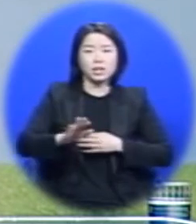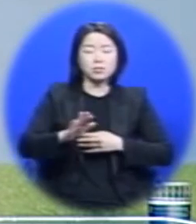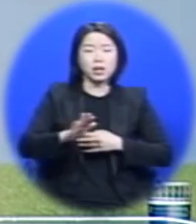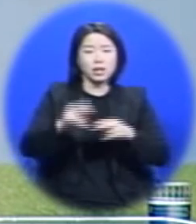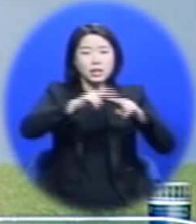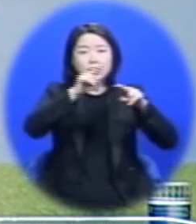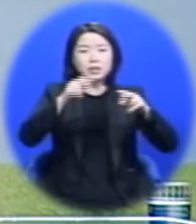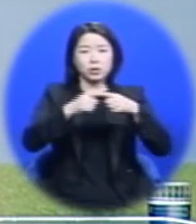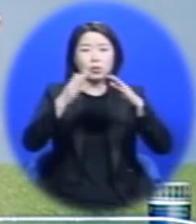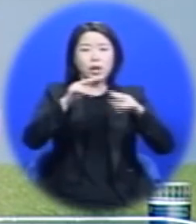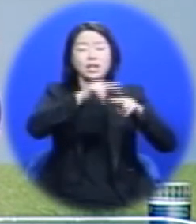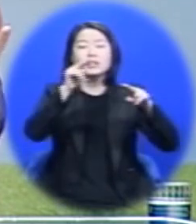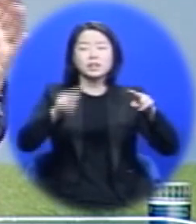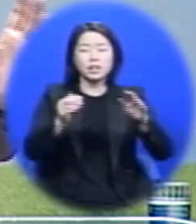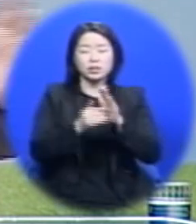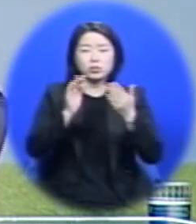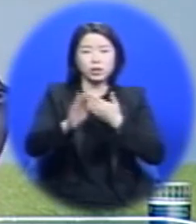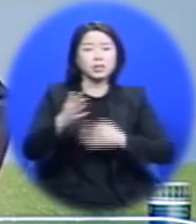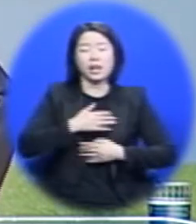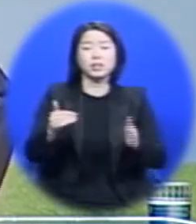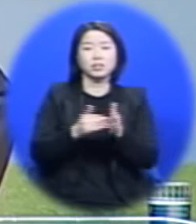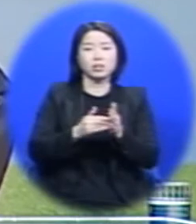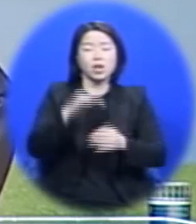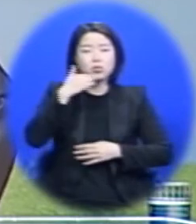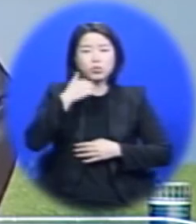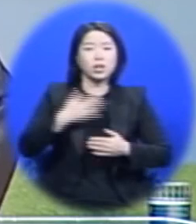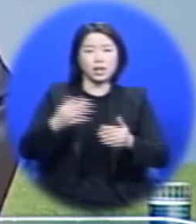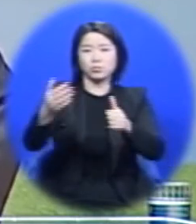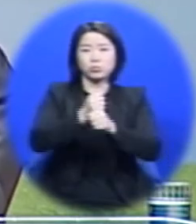이제 끝이에요. 누군가 더 이상 나를 붙들어줄 수가 없어요.